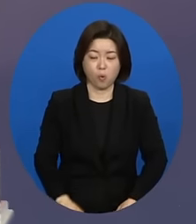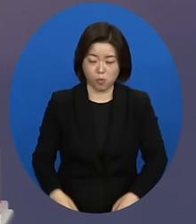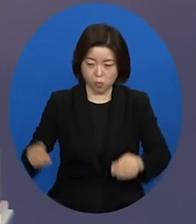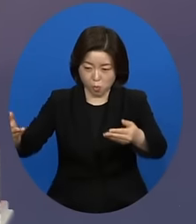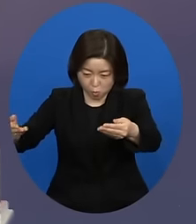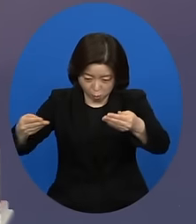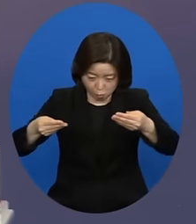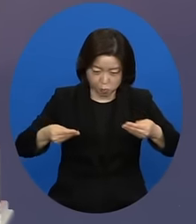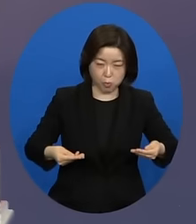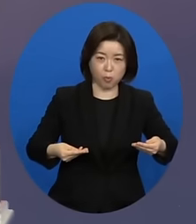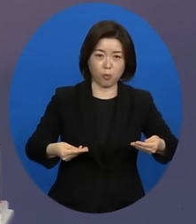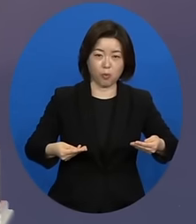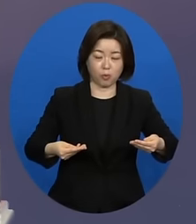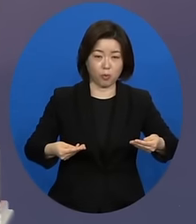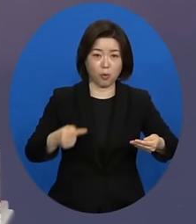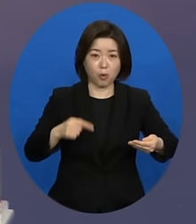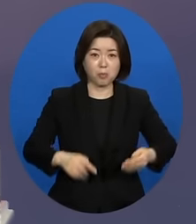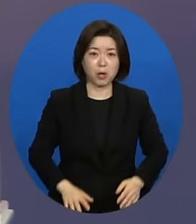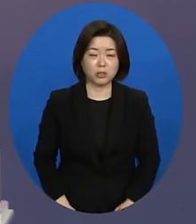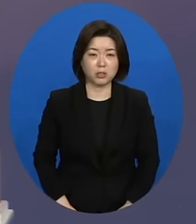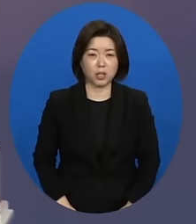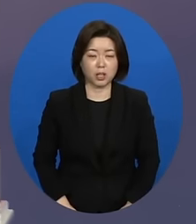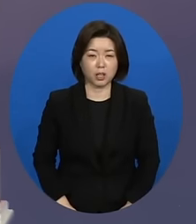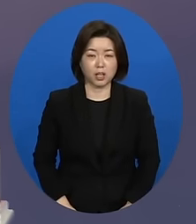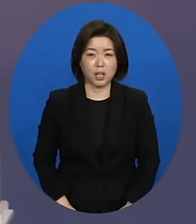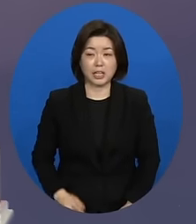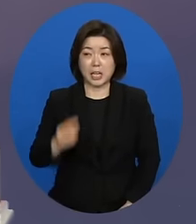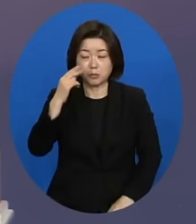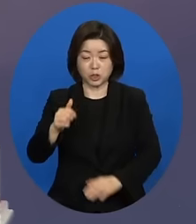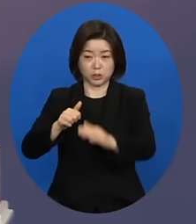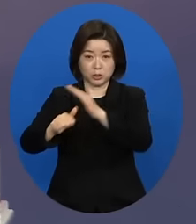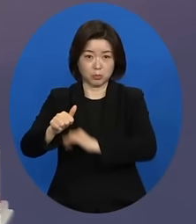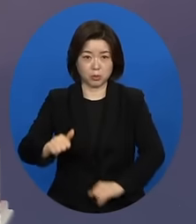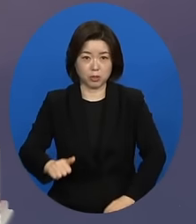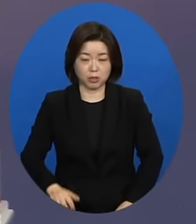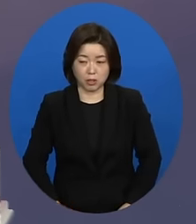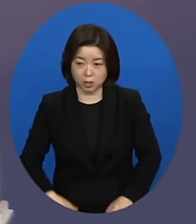줘서 받았더니 청령사가 들고 나와서 받쳐준 거예요.